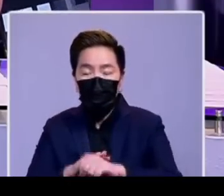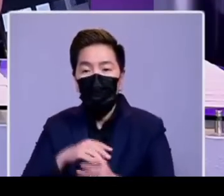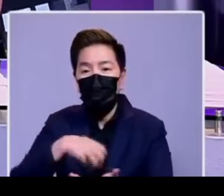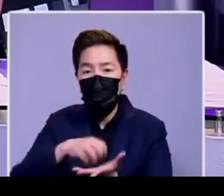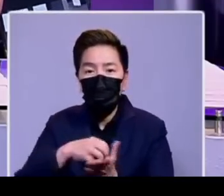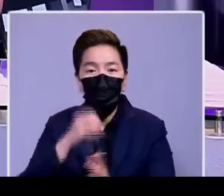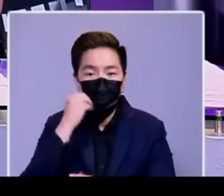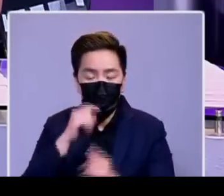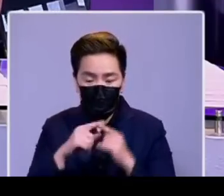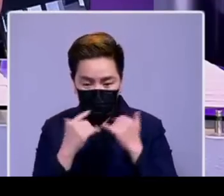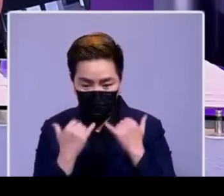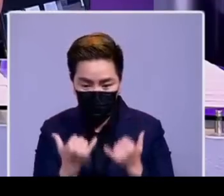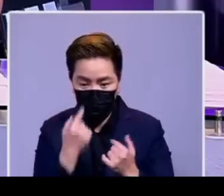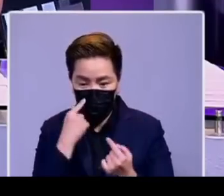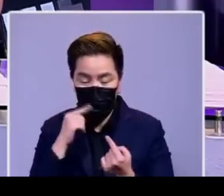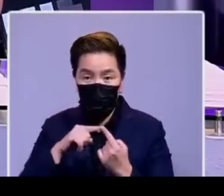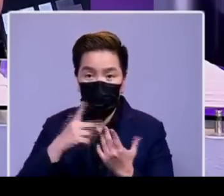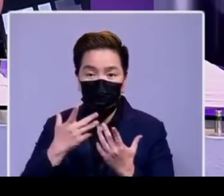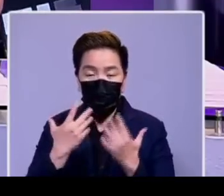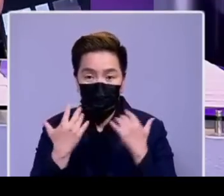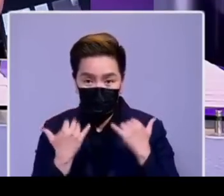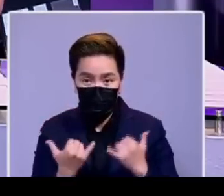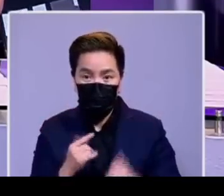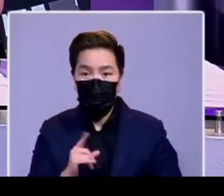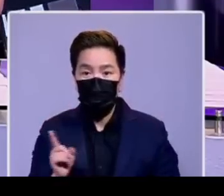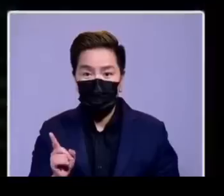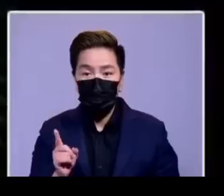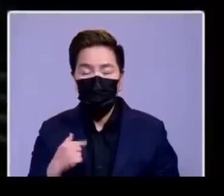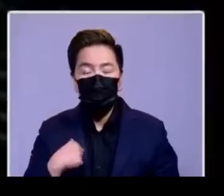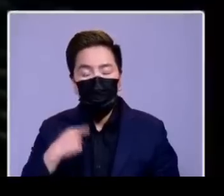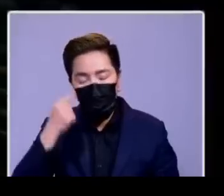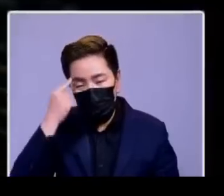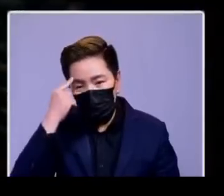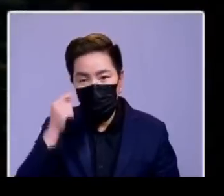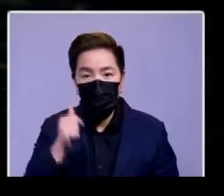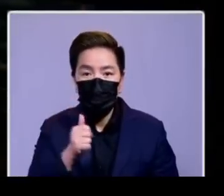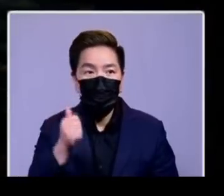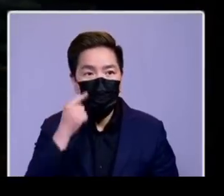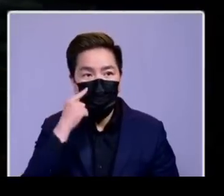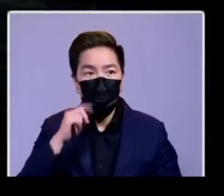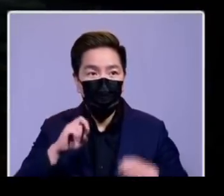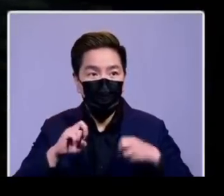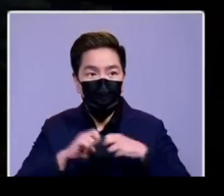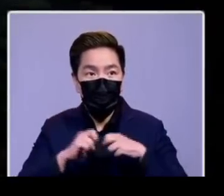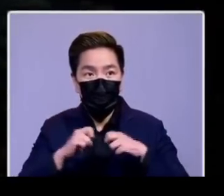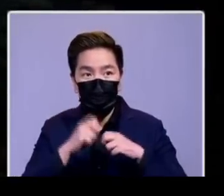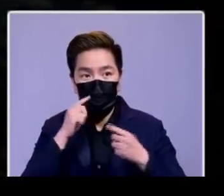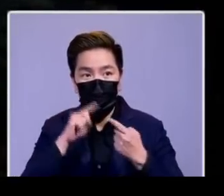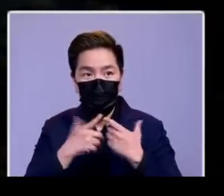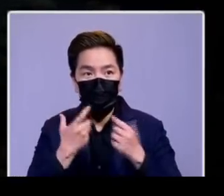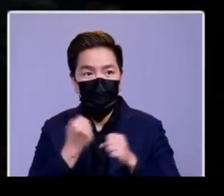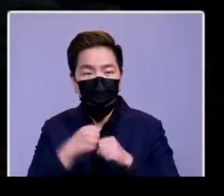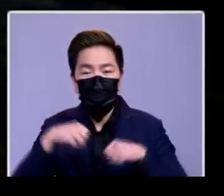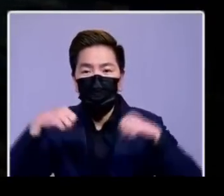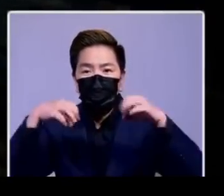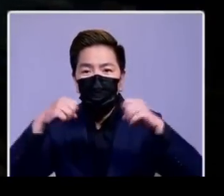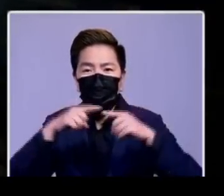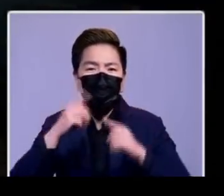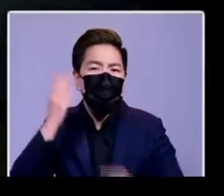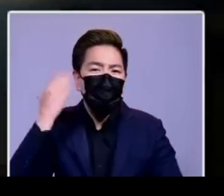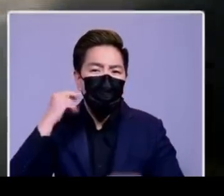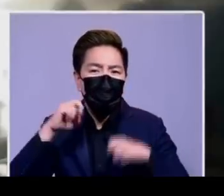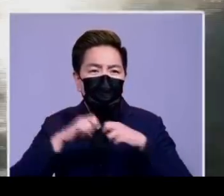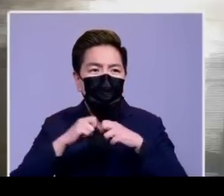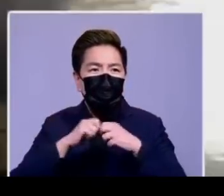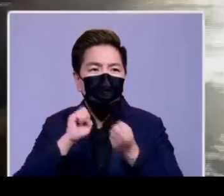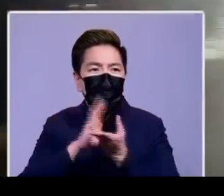ำอย่างเหตุการณ์นี้ครับมันเป็นเหตุการณ์ที่หวังดีจริงๆก็คือมันมีปัญหาเรื่องของแผงคอนโทรลไฟเนี่ยในช่วงอดีตที่ผ่